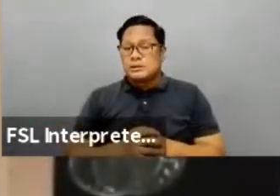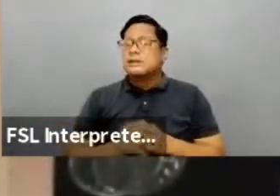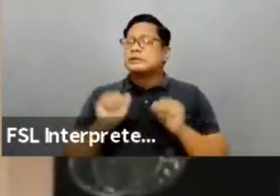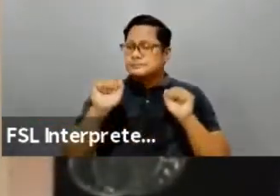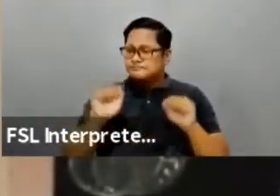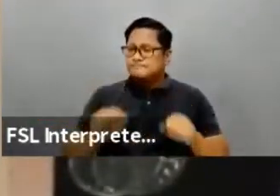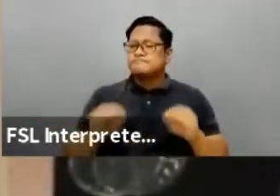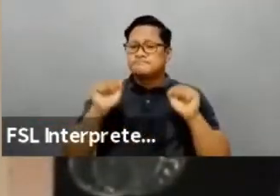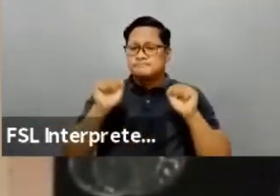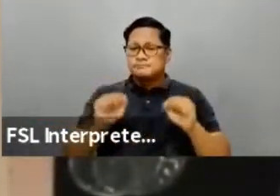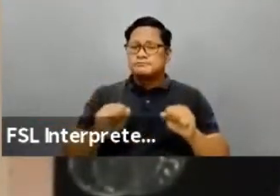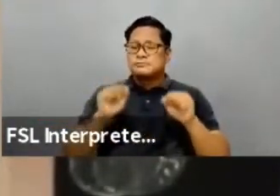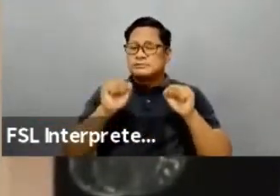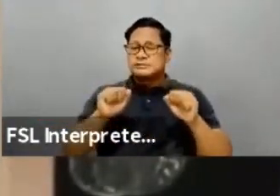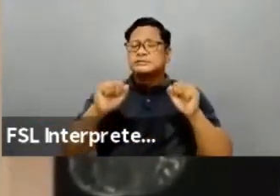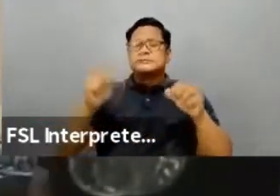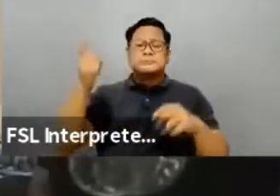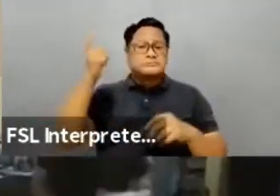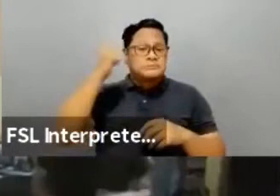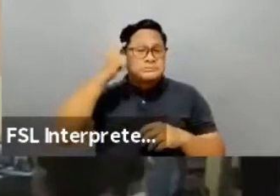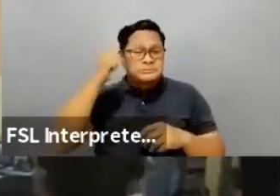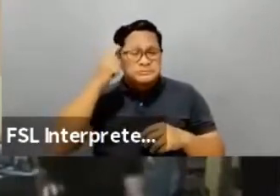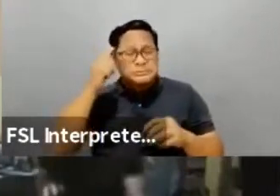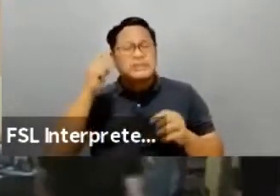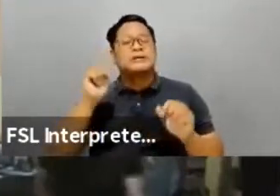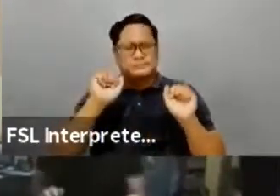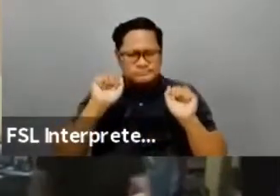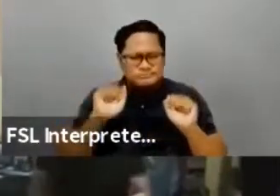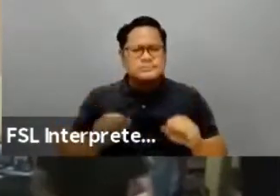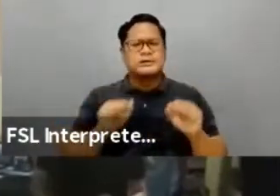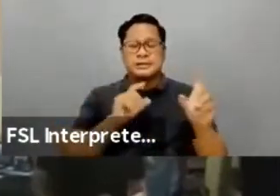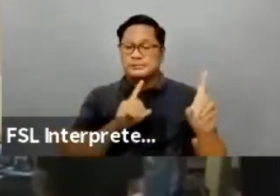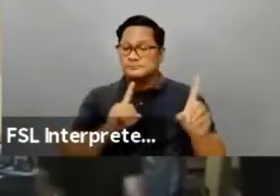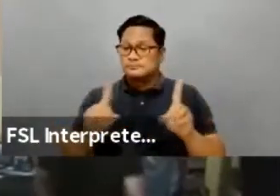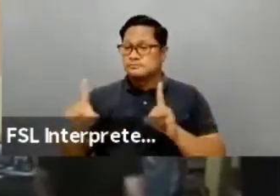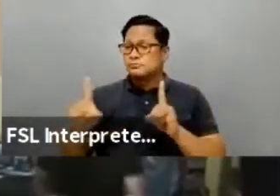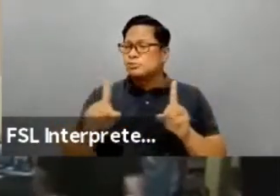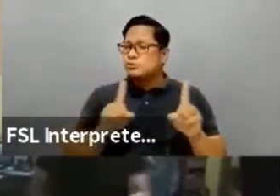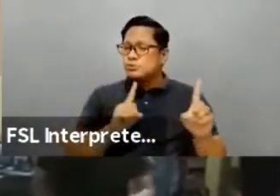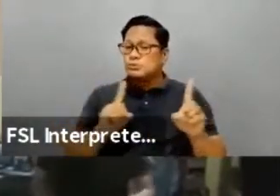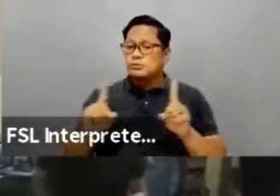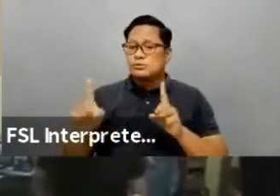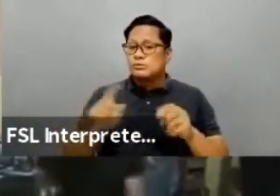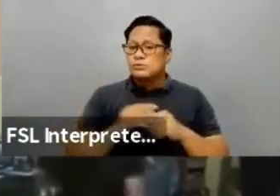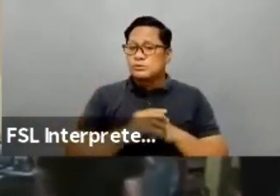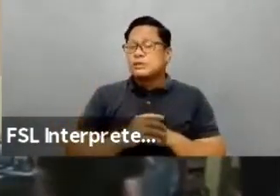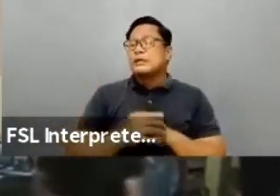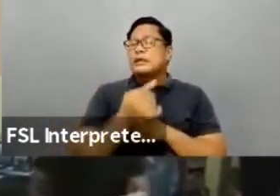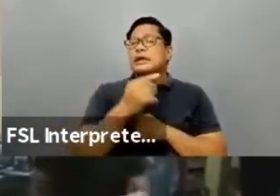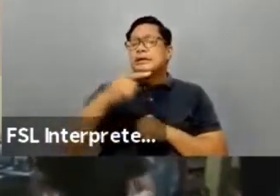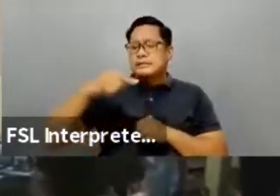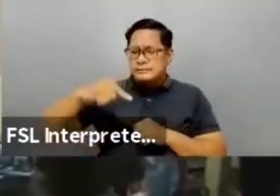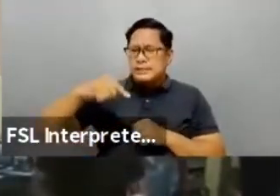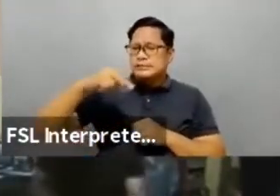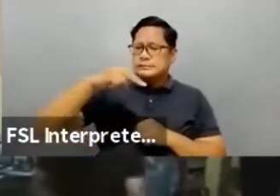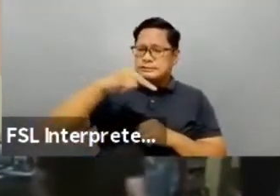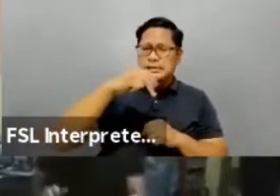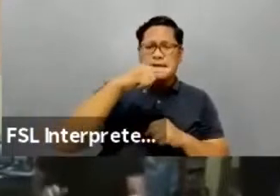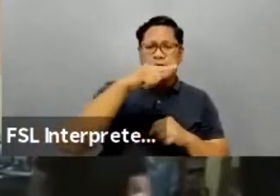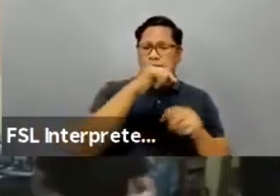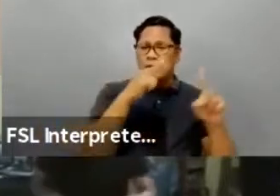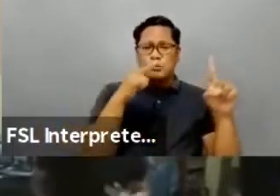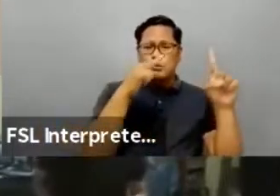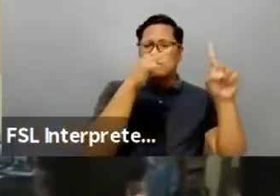mong isipin, kaya mong gawin, isa-isang hakbang lamang at